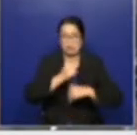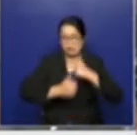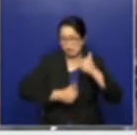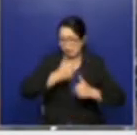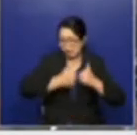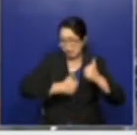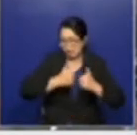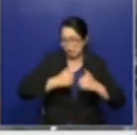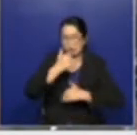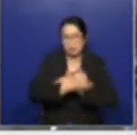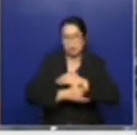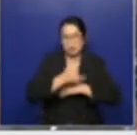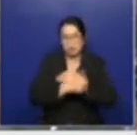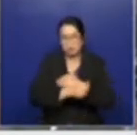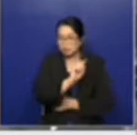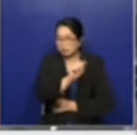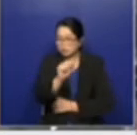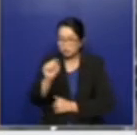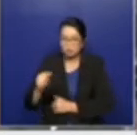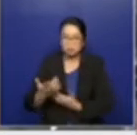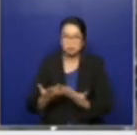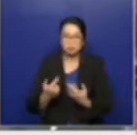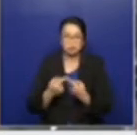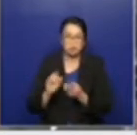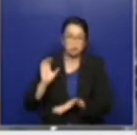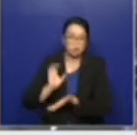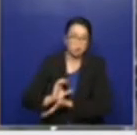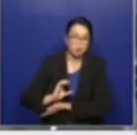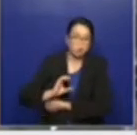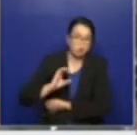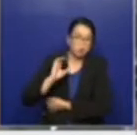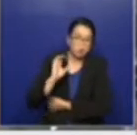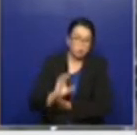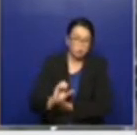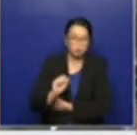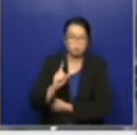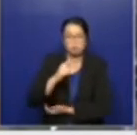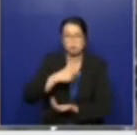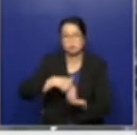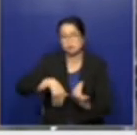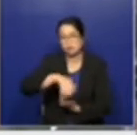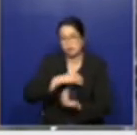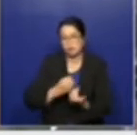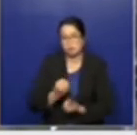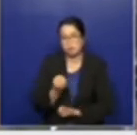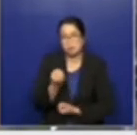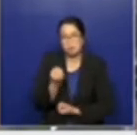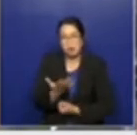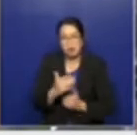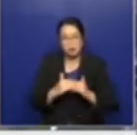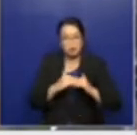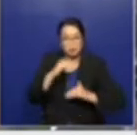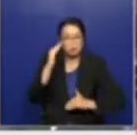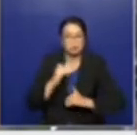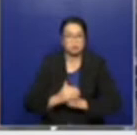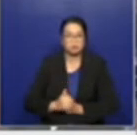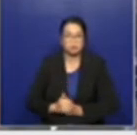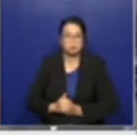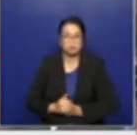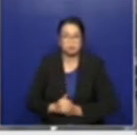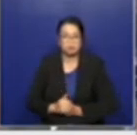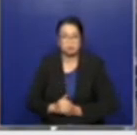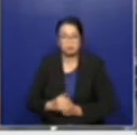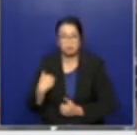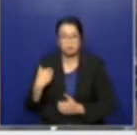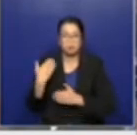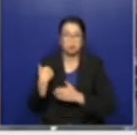ทศอื่นโดยที่ใช้งบประมาณในพื้นที่ด้านเศรษฐกิจเนี่ยมากเกินไปนะครับเรามีรถ